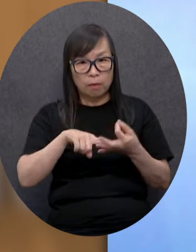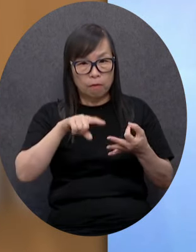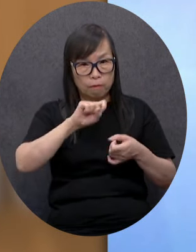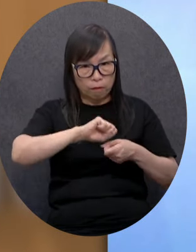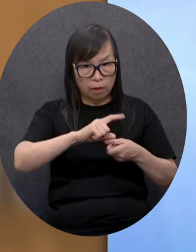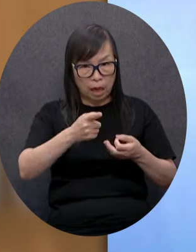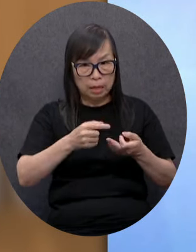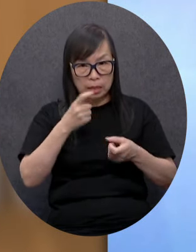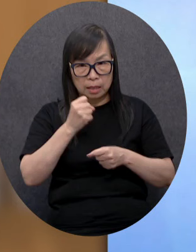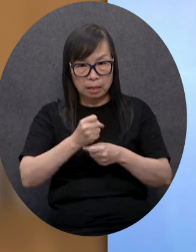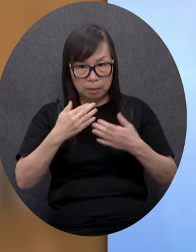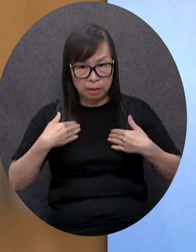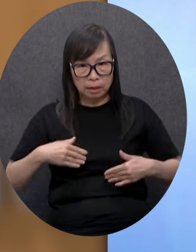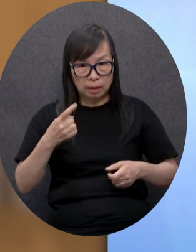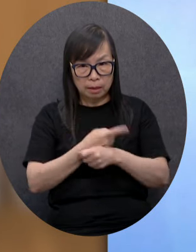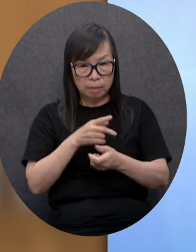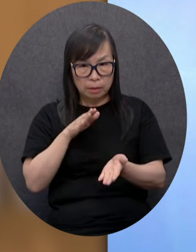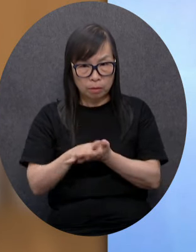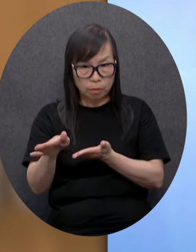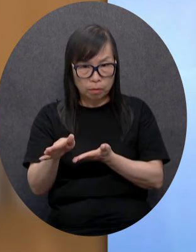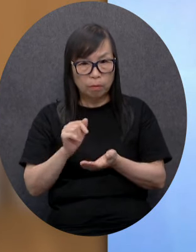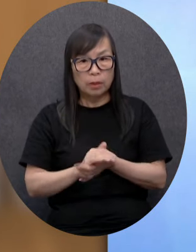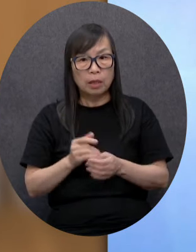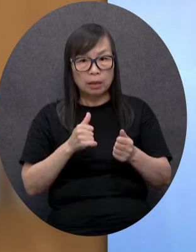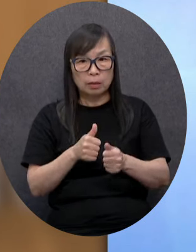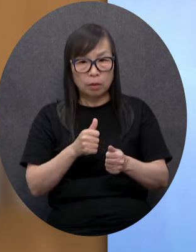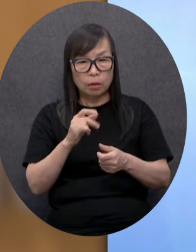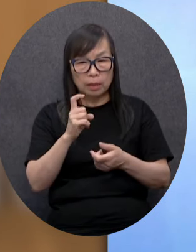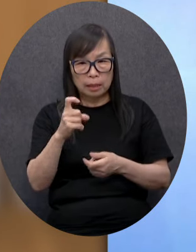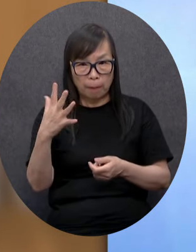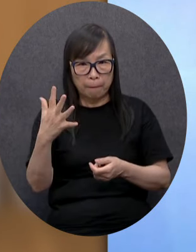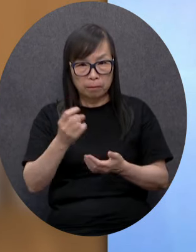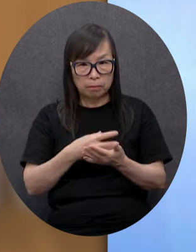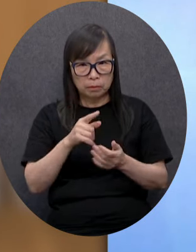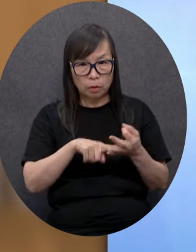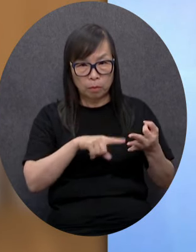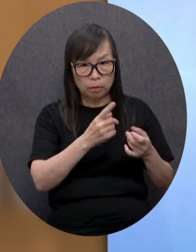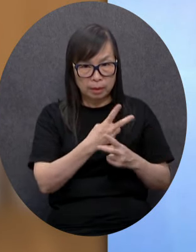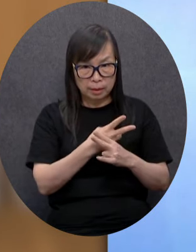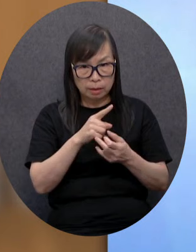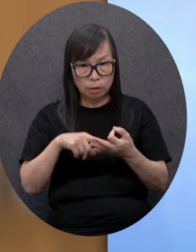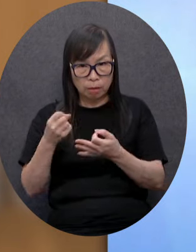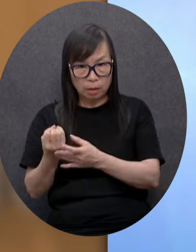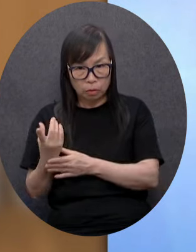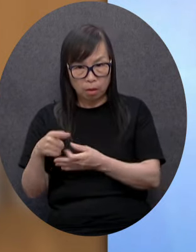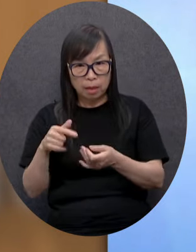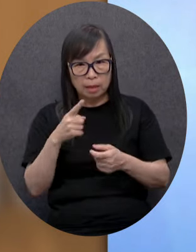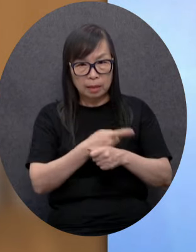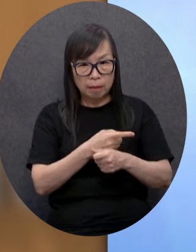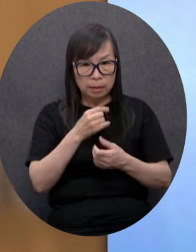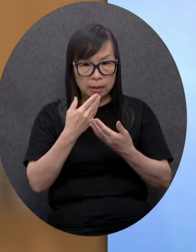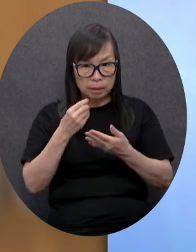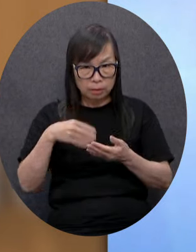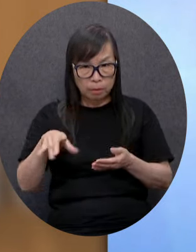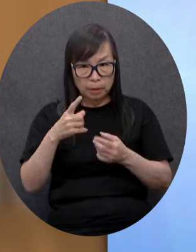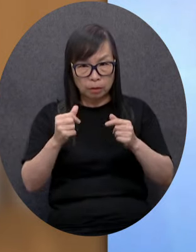智施以执业资格暂时吊销；根据第95条，对蒙少达、蔡明达施以暂时罢免